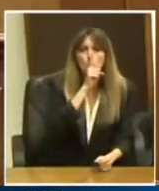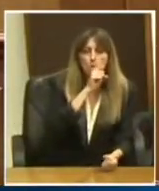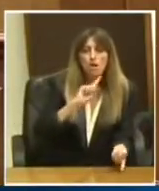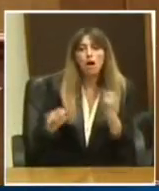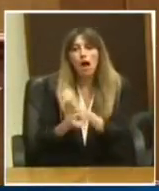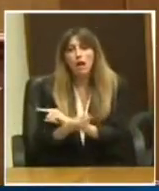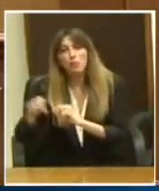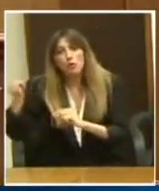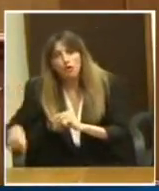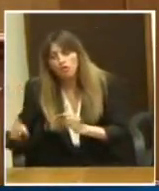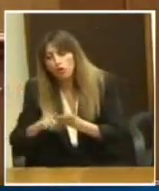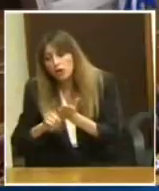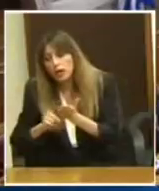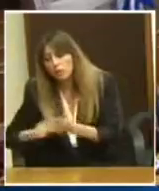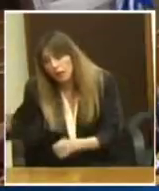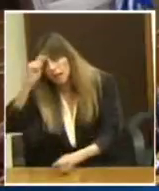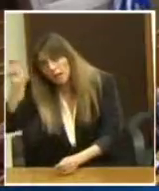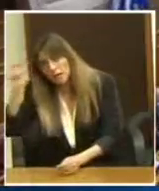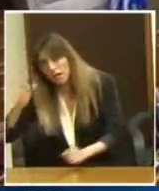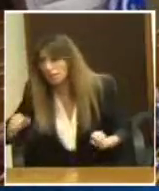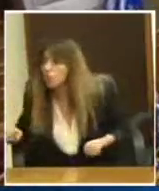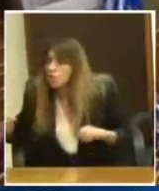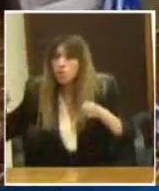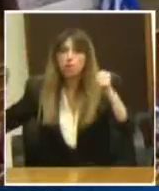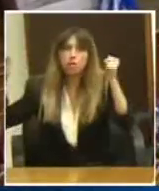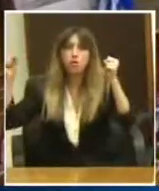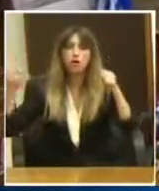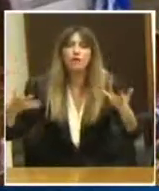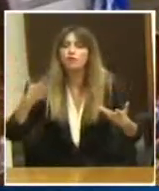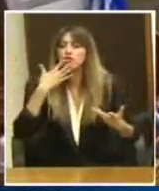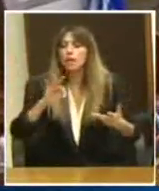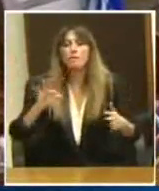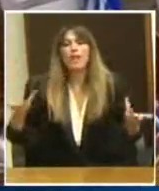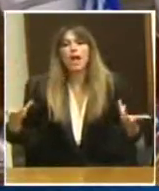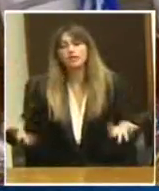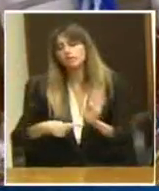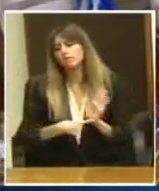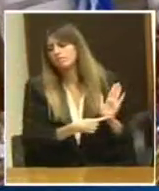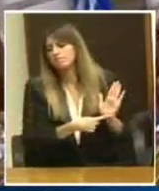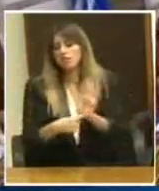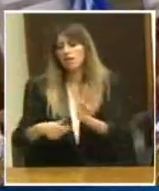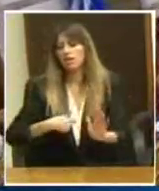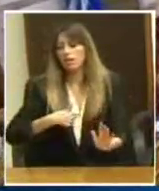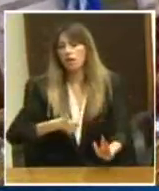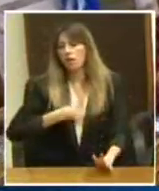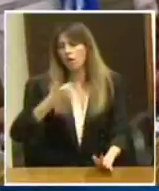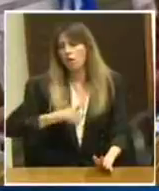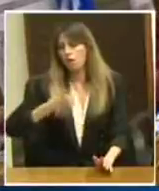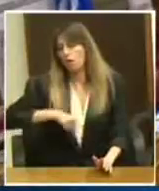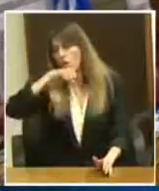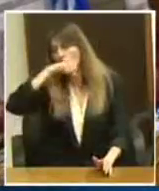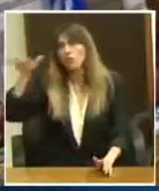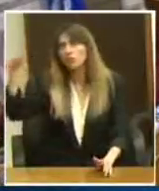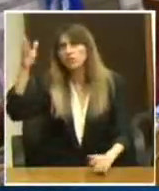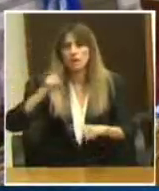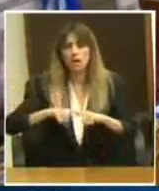εθνικό συμφέρον, έκανε τον αδιάλακτο για να πουλήσει πατριωτισμό. Αυτό τον κατηγορώ. Για εμπόριο πατριωτισμού. Για να